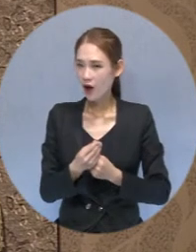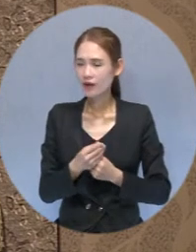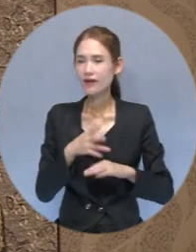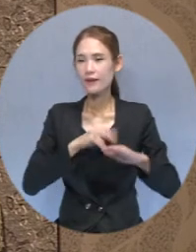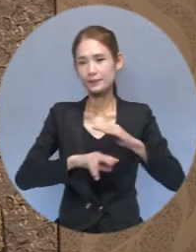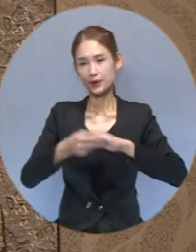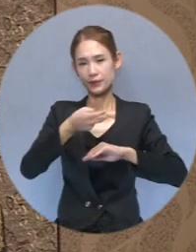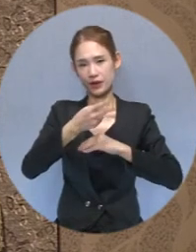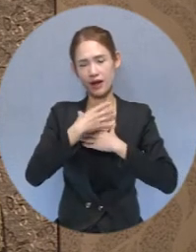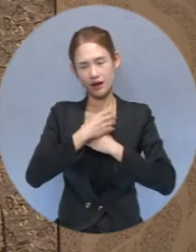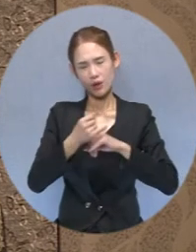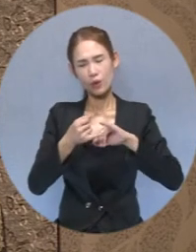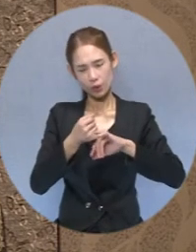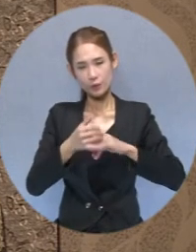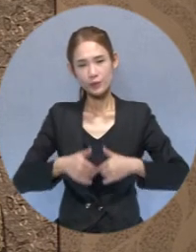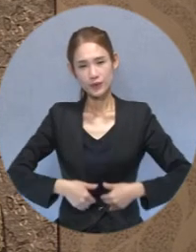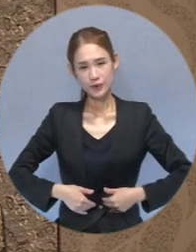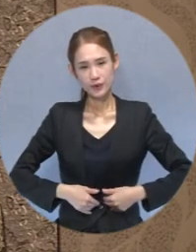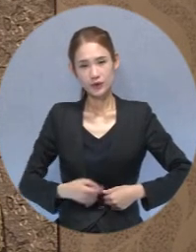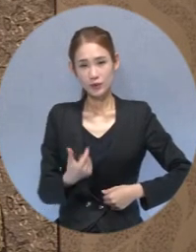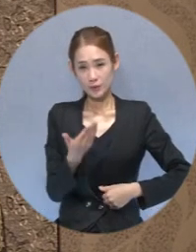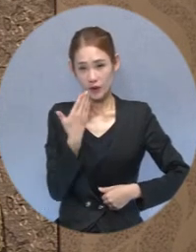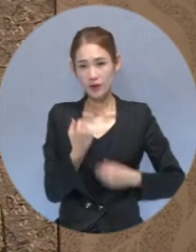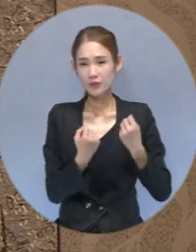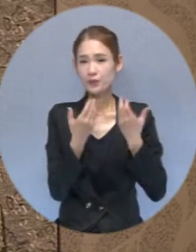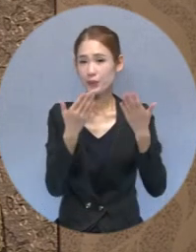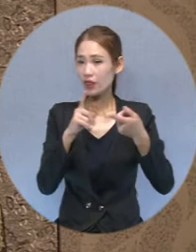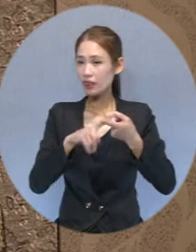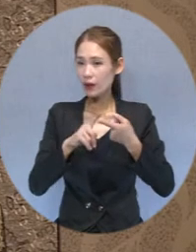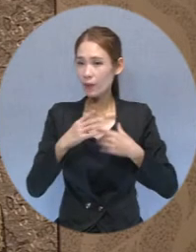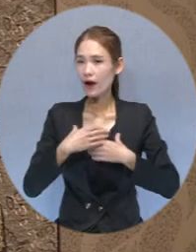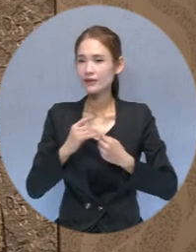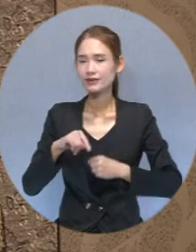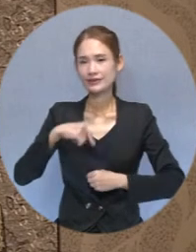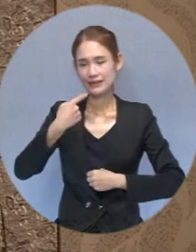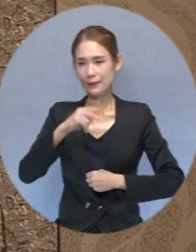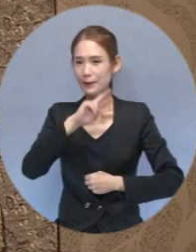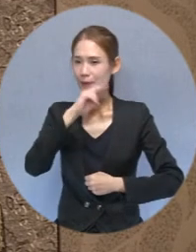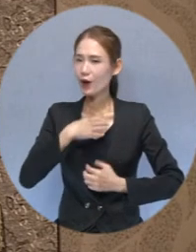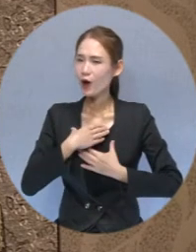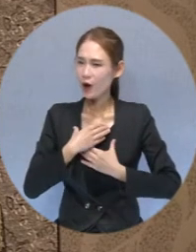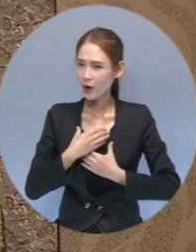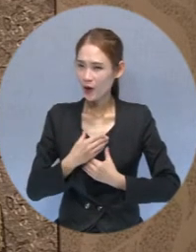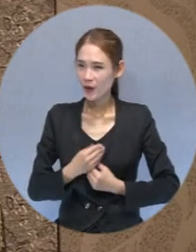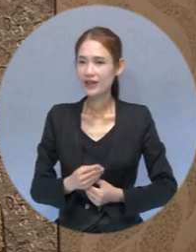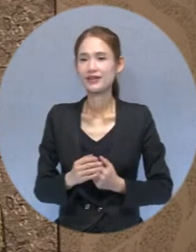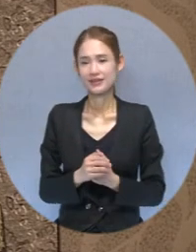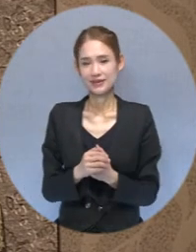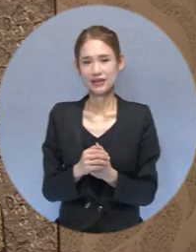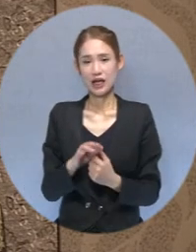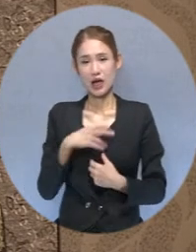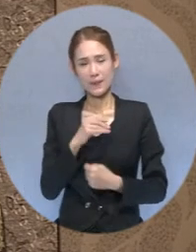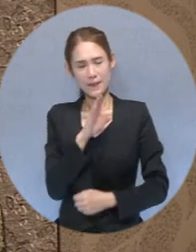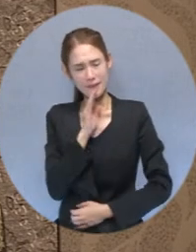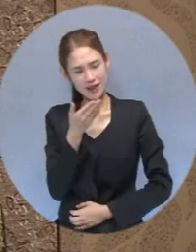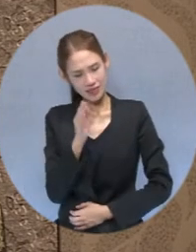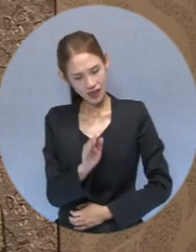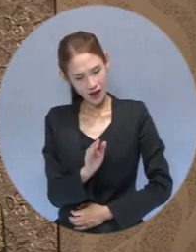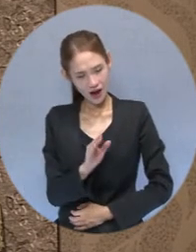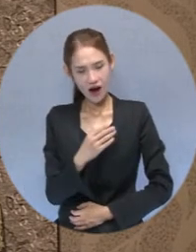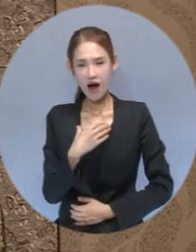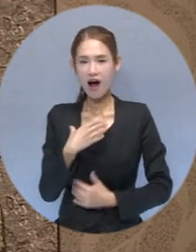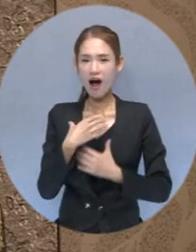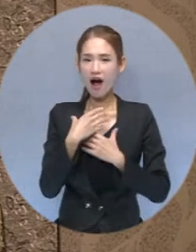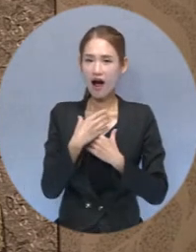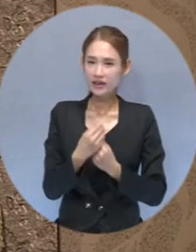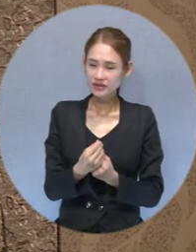대중교통은. 맞습니다. 그래서 처음 앞부분에서 말씀드렸듯이, 네. 안전 그다음에 편리. 아무리 편리하다고 해서도 안전을 치우치면